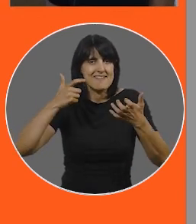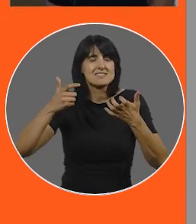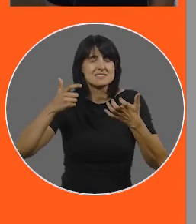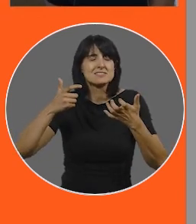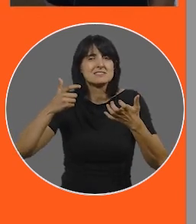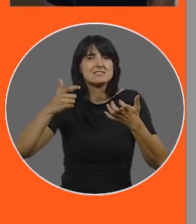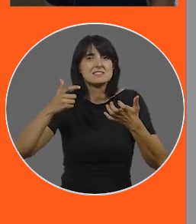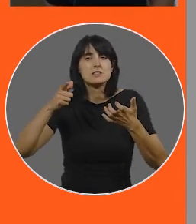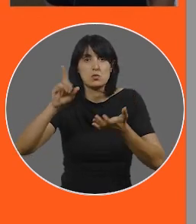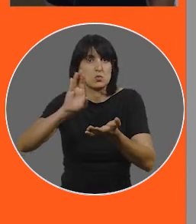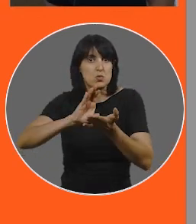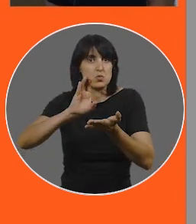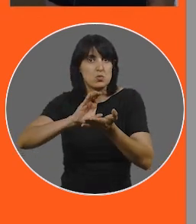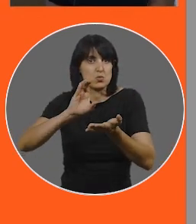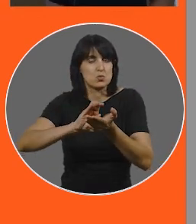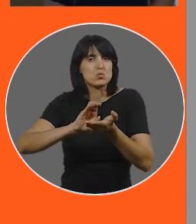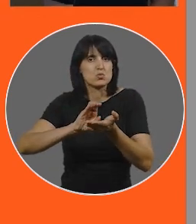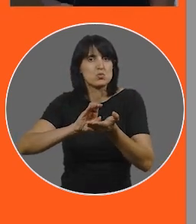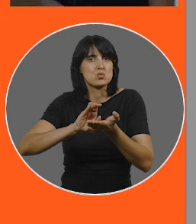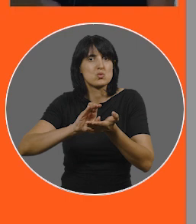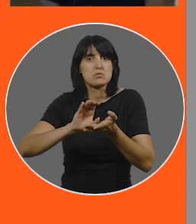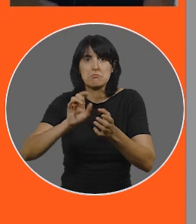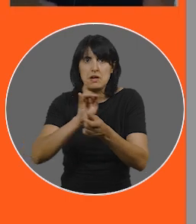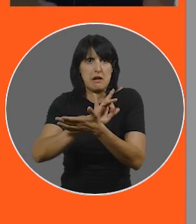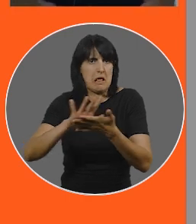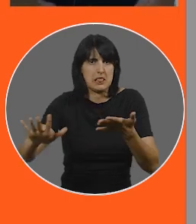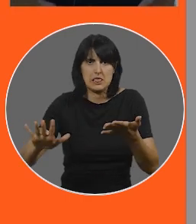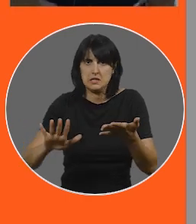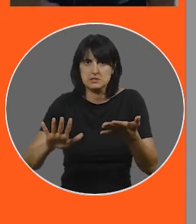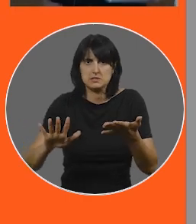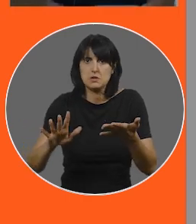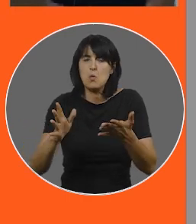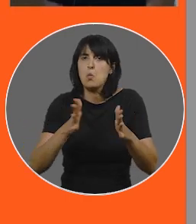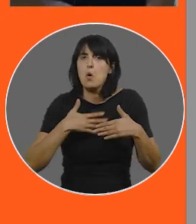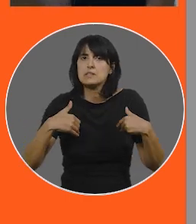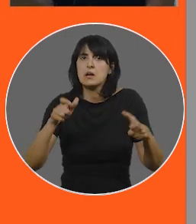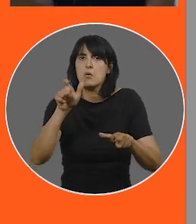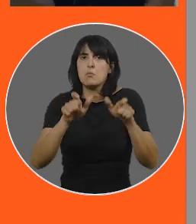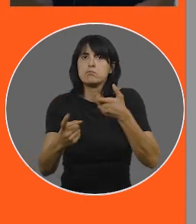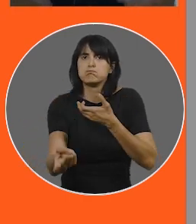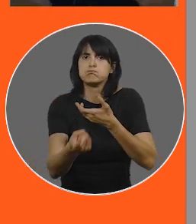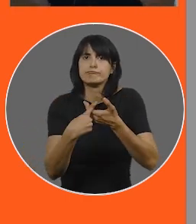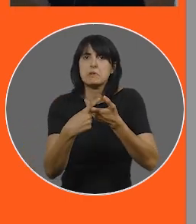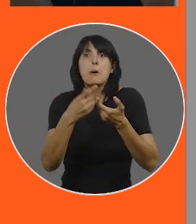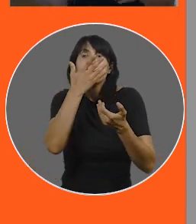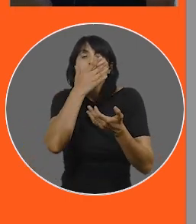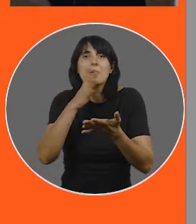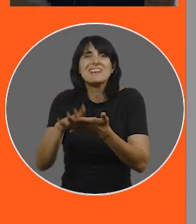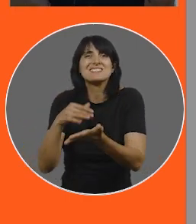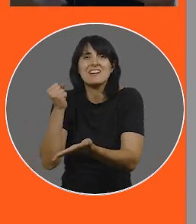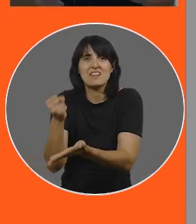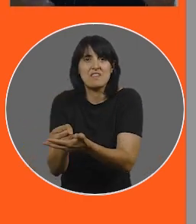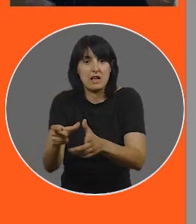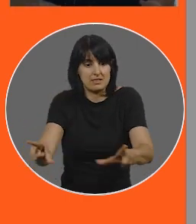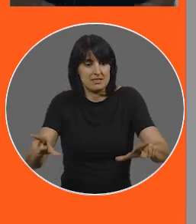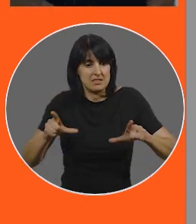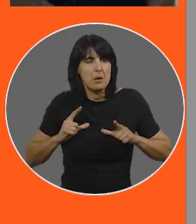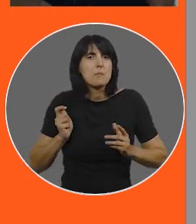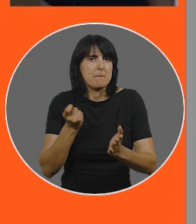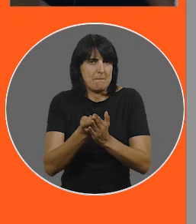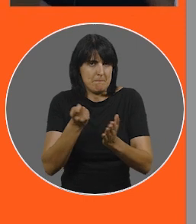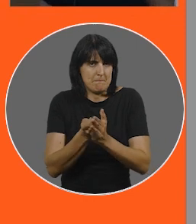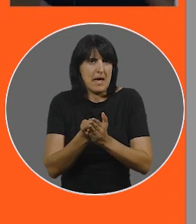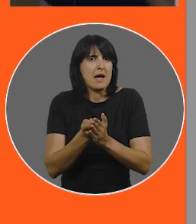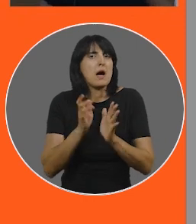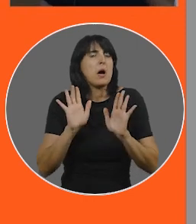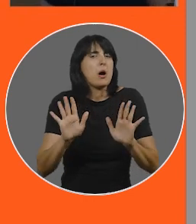arts escèniques. Això és un curs a Coursera, gratuït, que qualsevol s'hi pot apuntar. Em sembla que després us fan pagar el certificat, però per fer el curs tots